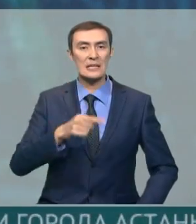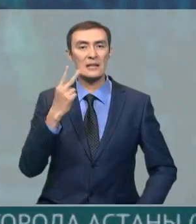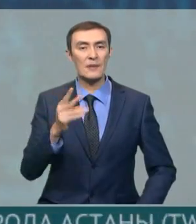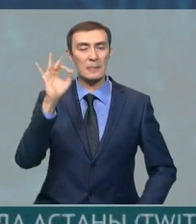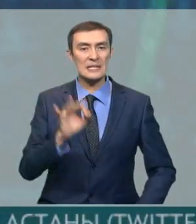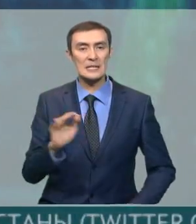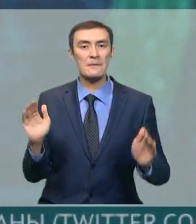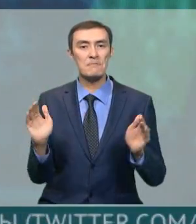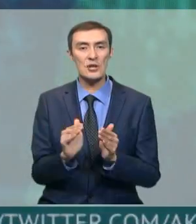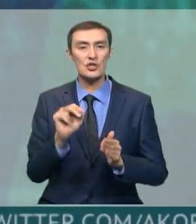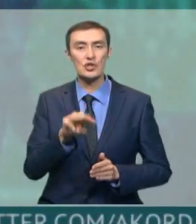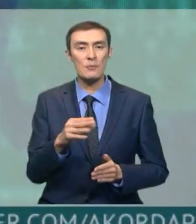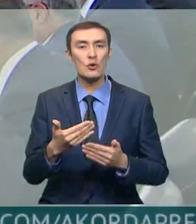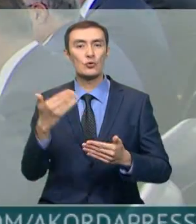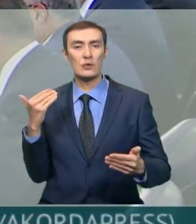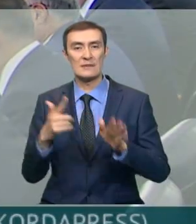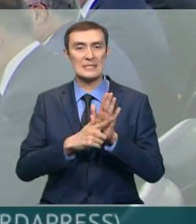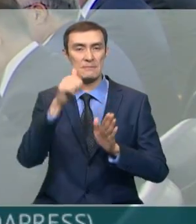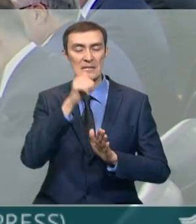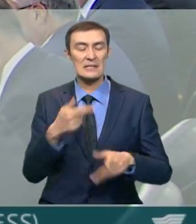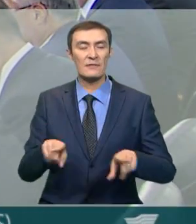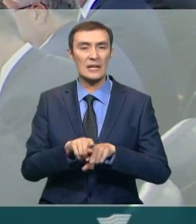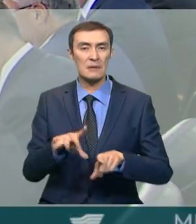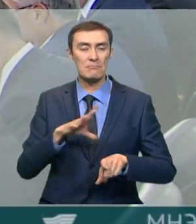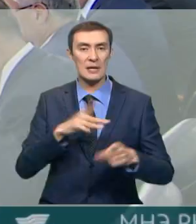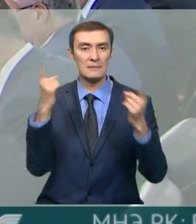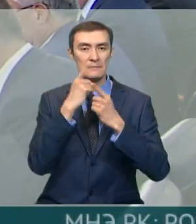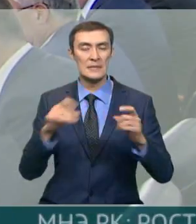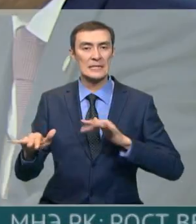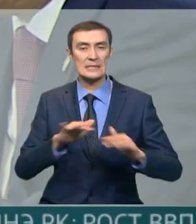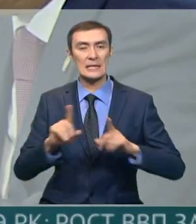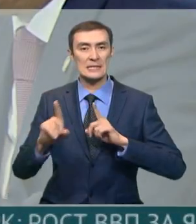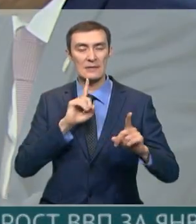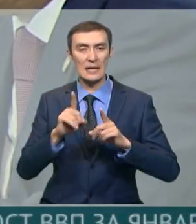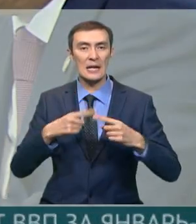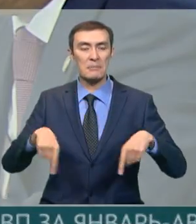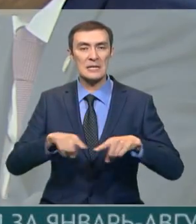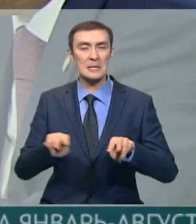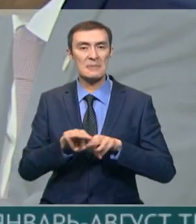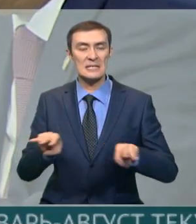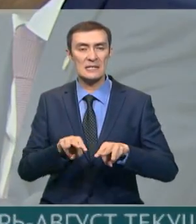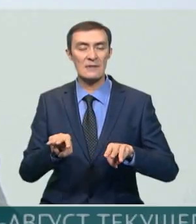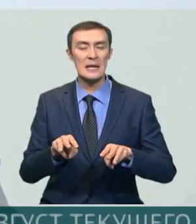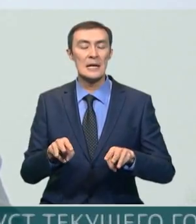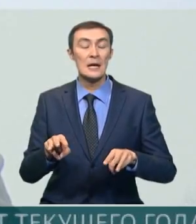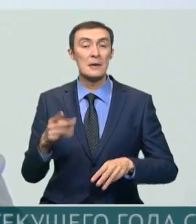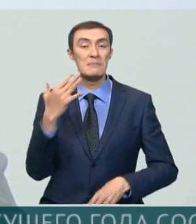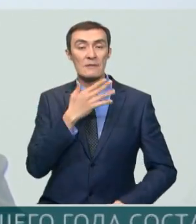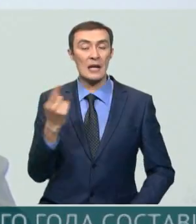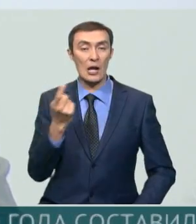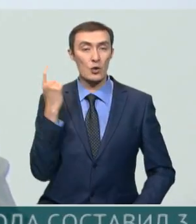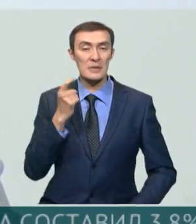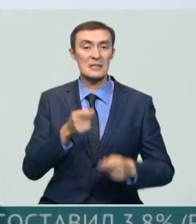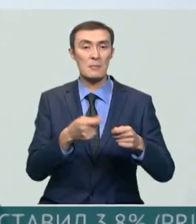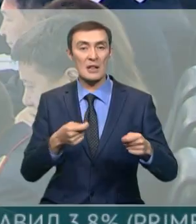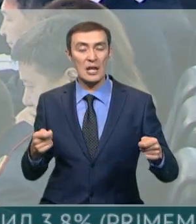0,2% меньше, чем за предыдущие 7. Такие данные в ходе сегодняшнего заседания Кабмина озвучил глава Минэкономики, объяснив